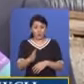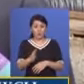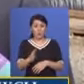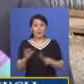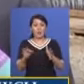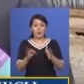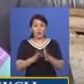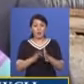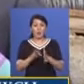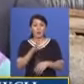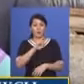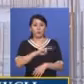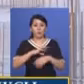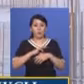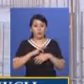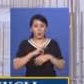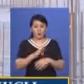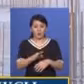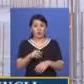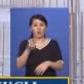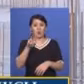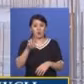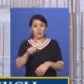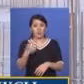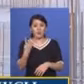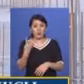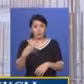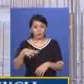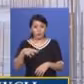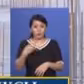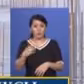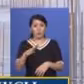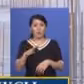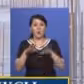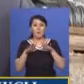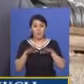мақсатымызға сай осы жұмысты жүргізіп отырмыз. 244 орны бар